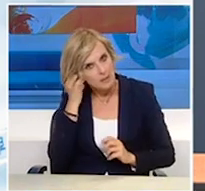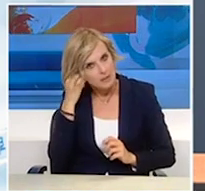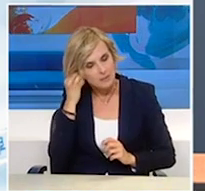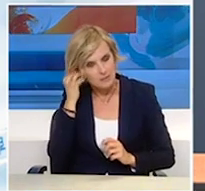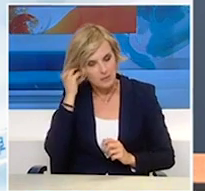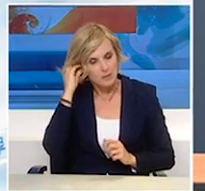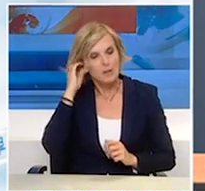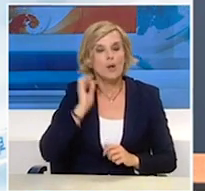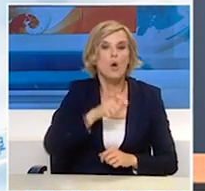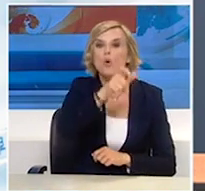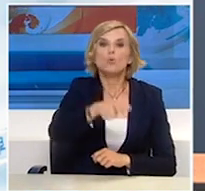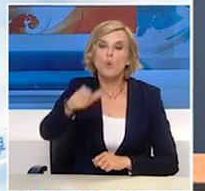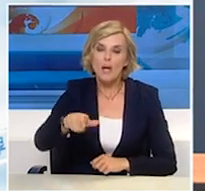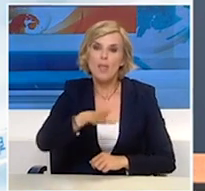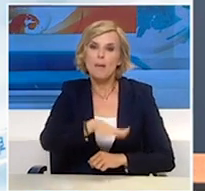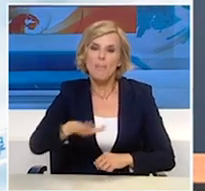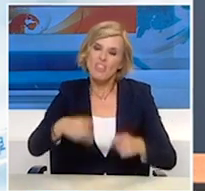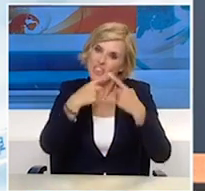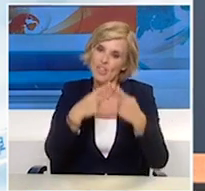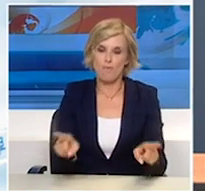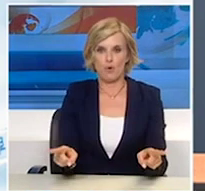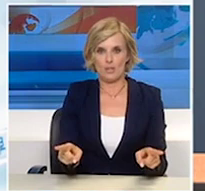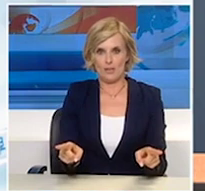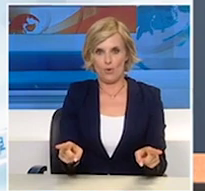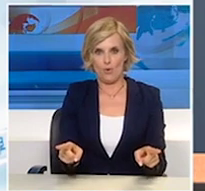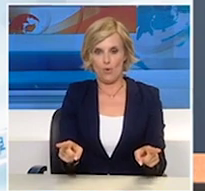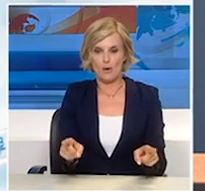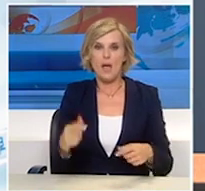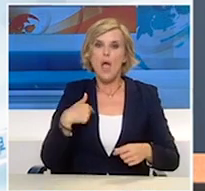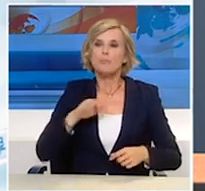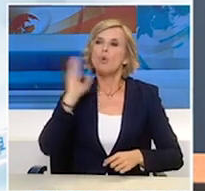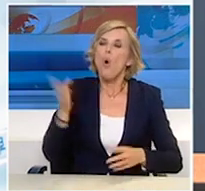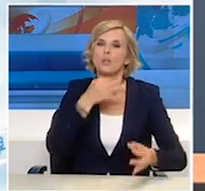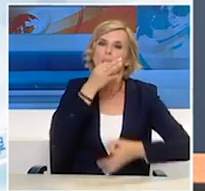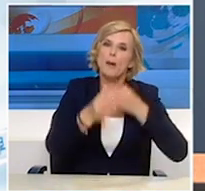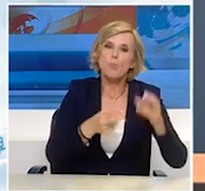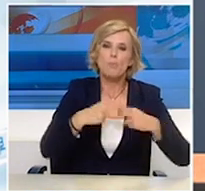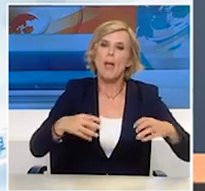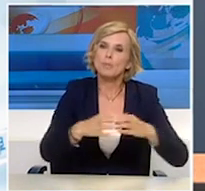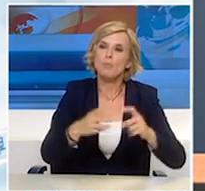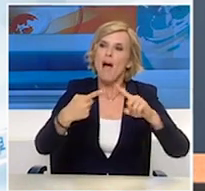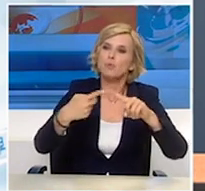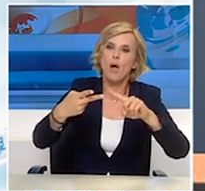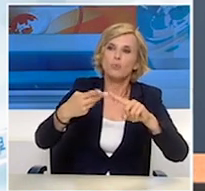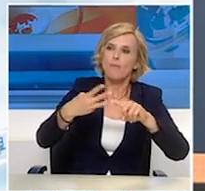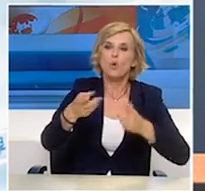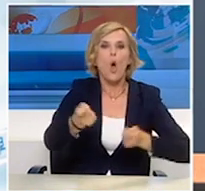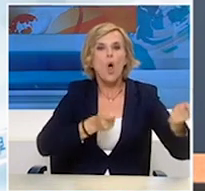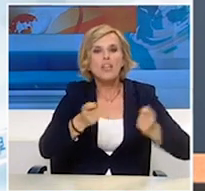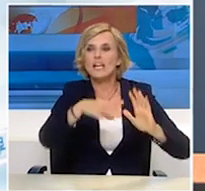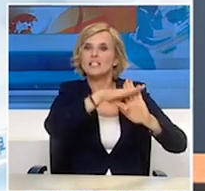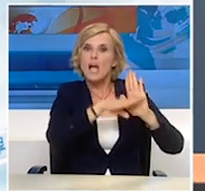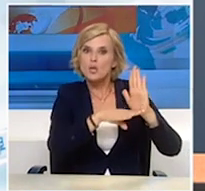μην μείνουμε σε αυτό. Η αλήθεια είναι πως τελικά, ό,τι και να εισηγηθεί η Επιστημονική μας Επιτροπή, ό,τι και να αποφασίσει η